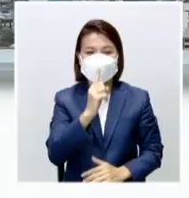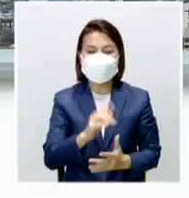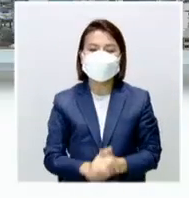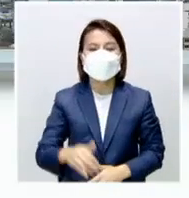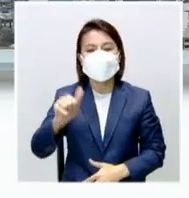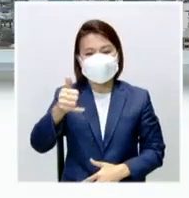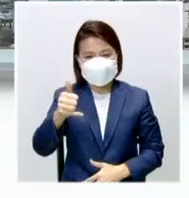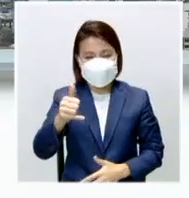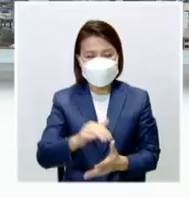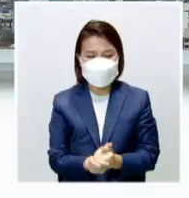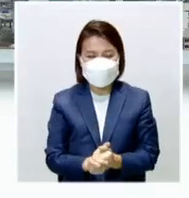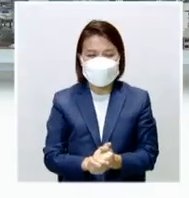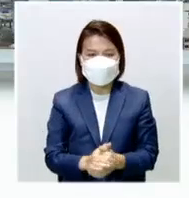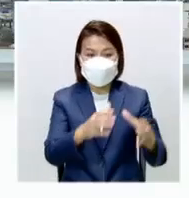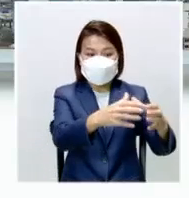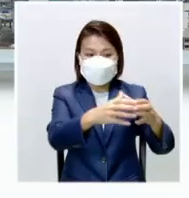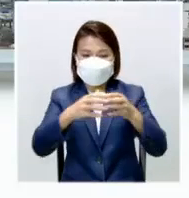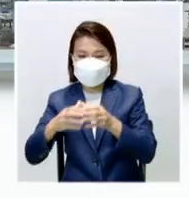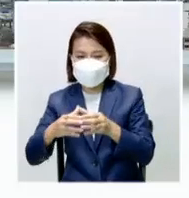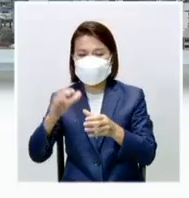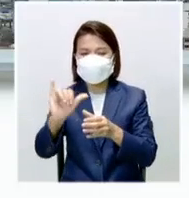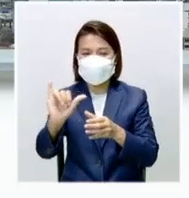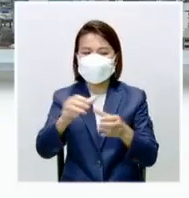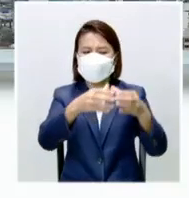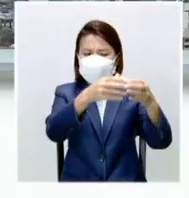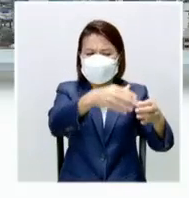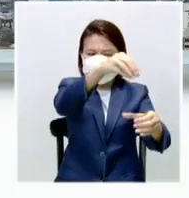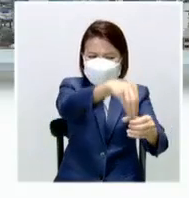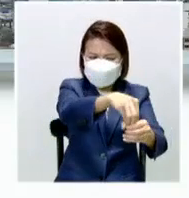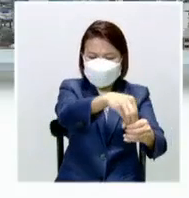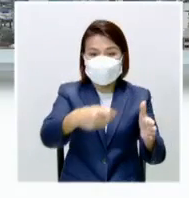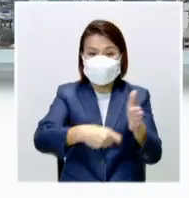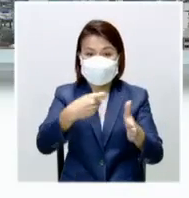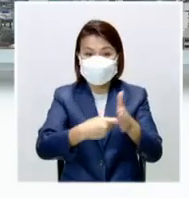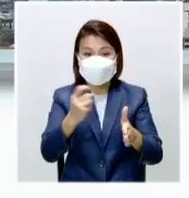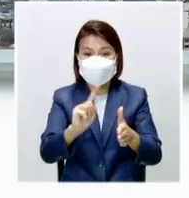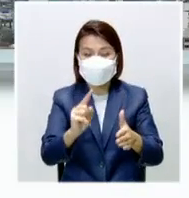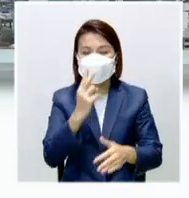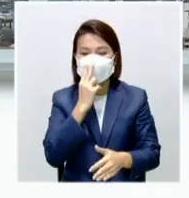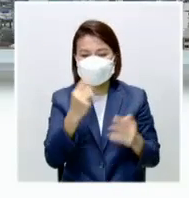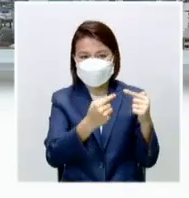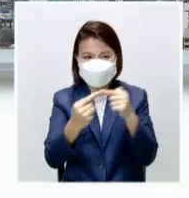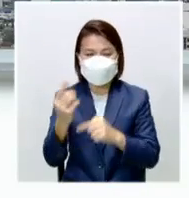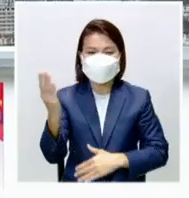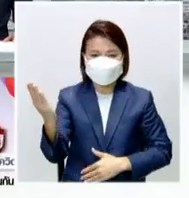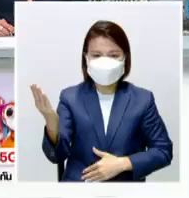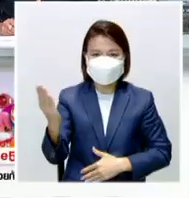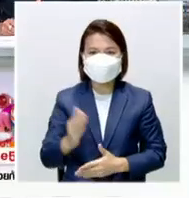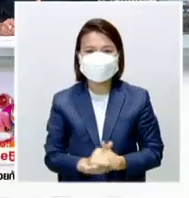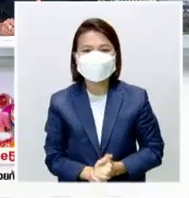ปได้ว่าจะต้องขยายระยะเวลาออกไปสาเหตุของเรื่องนี้เป็นเพราะอะไรติดตามได้จากคุณสุภาพรค่ะสวัสดีค่ะ ส